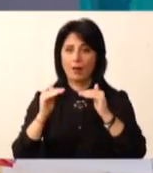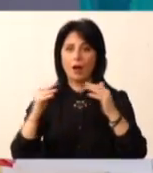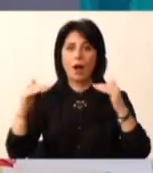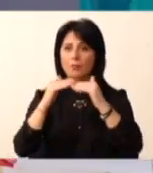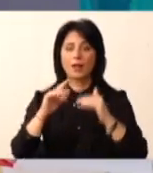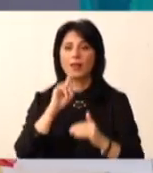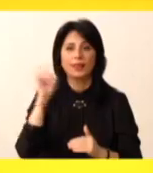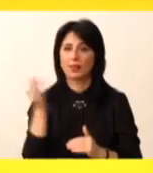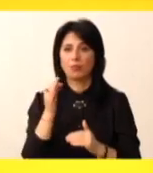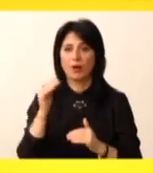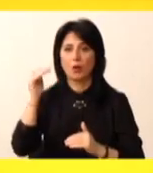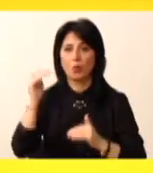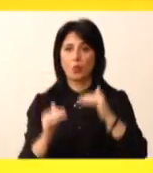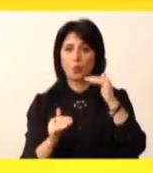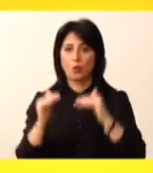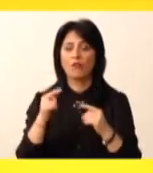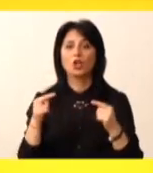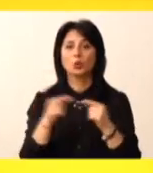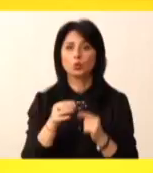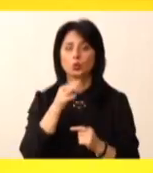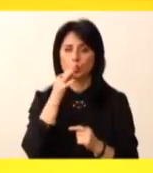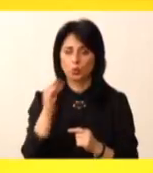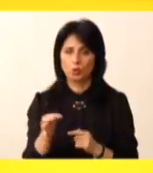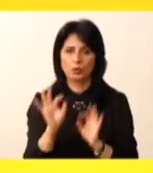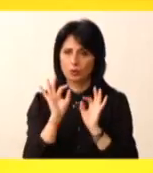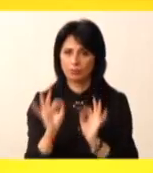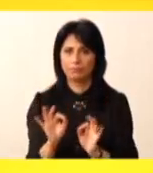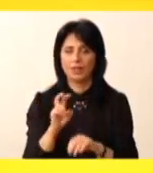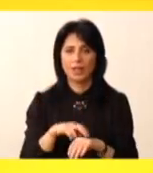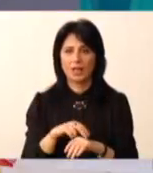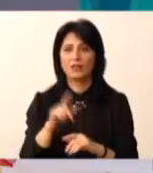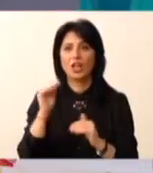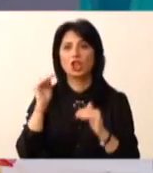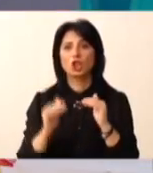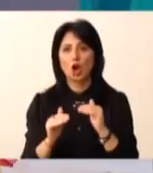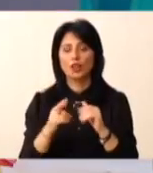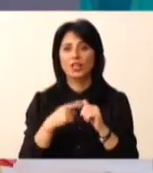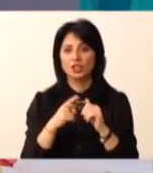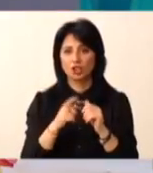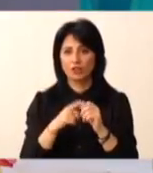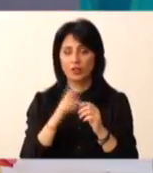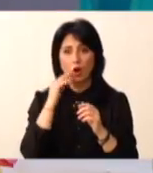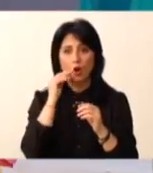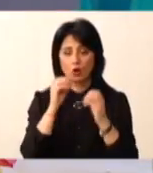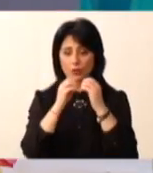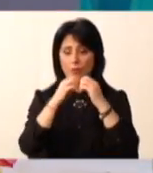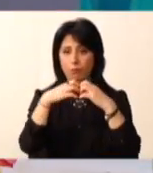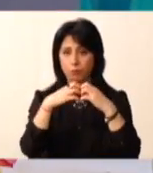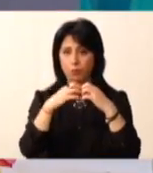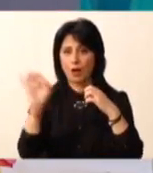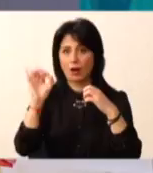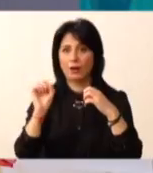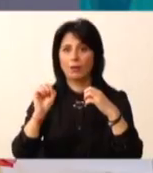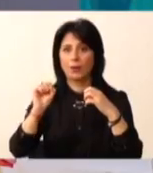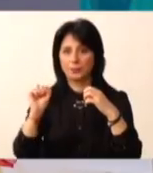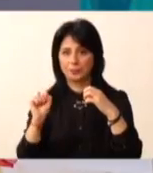დონე. ანუ რეალურად ამ ქალბატონ ზუსტად უთხრა, სწორად უთხრა ეს და ქვეითებული დონე. ეს ნიშნავს, რომ ფარისებრი ჯირკვლის ჰორმონები